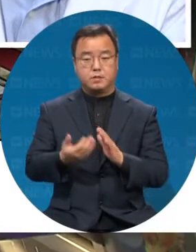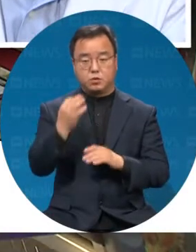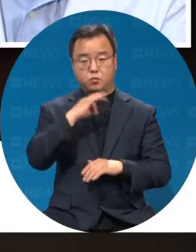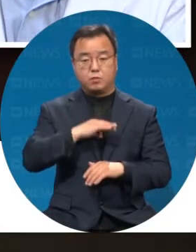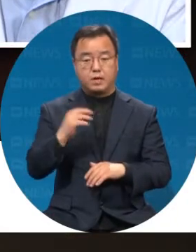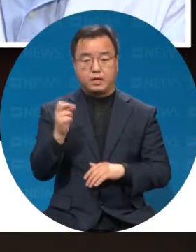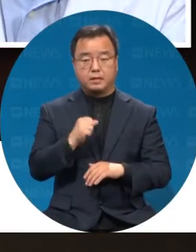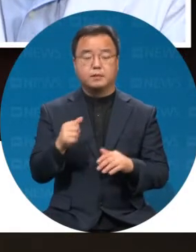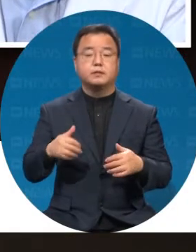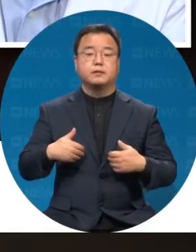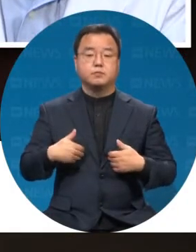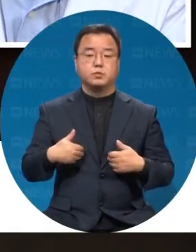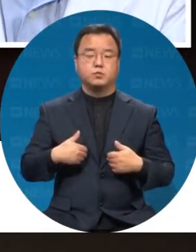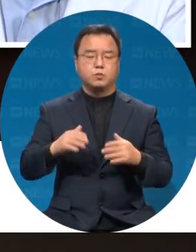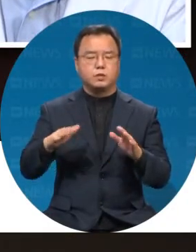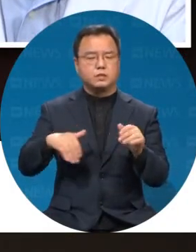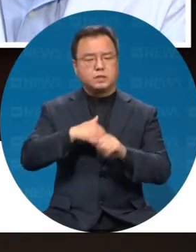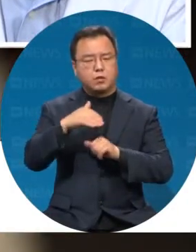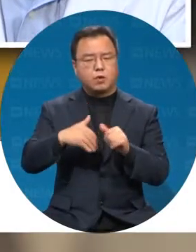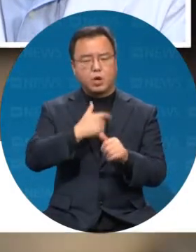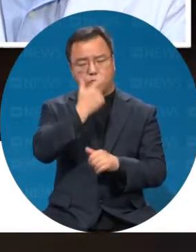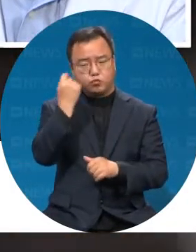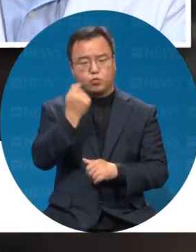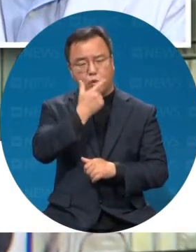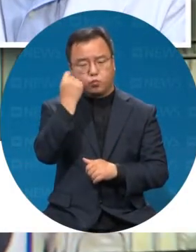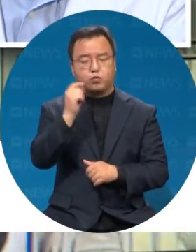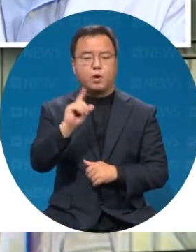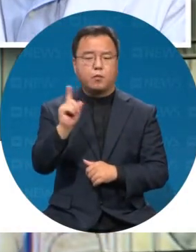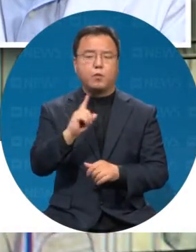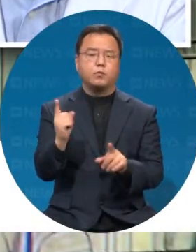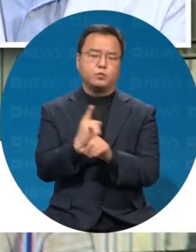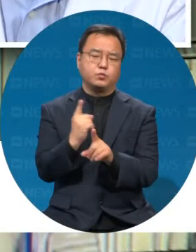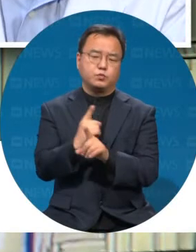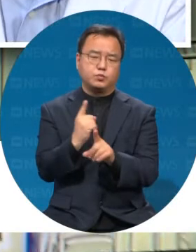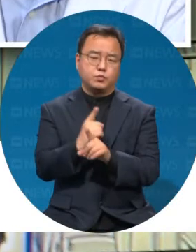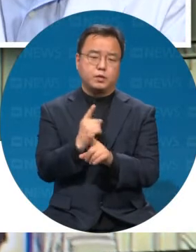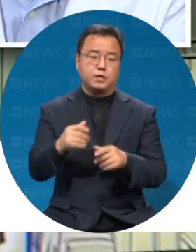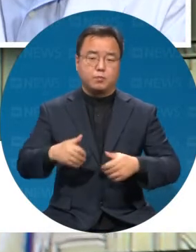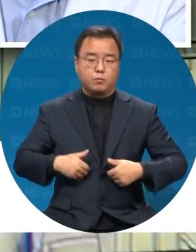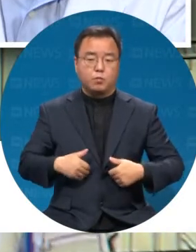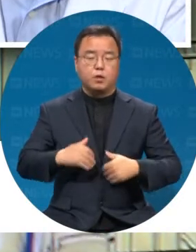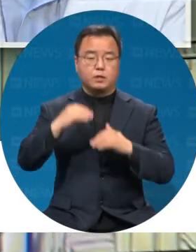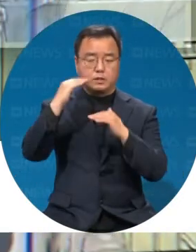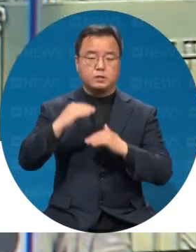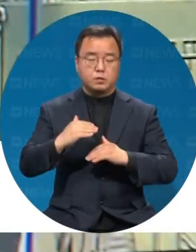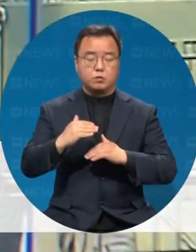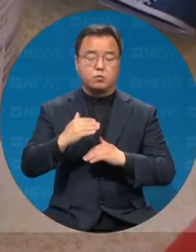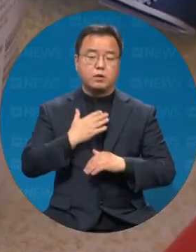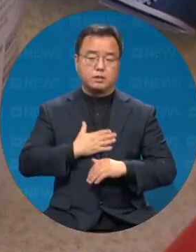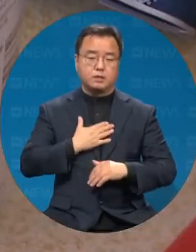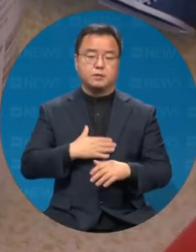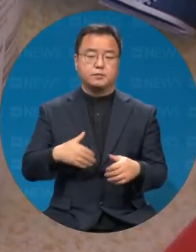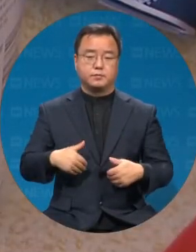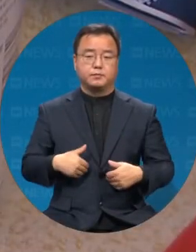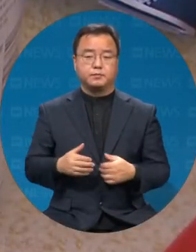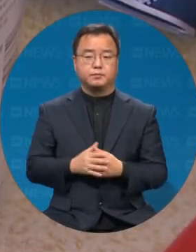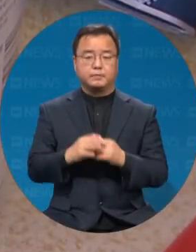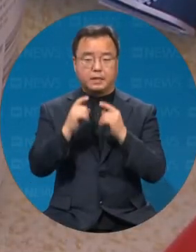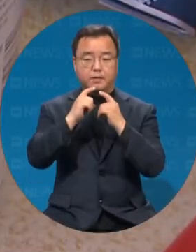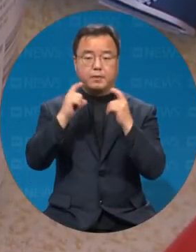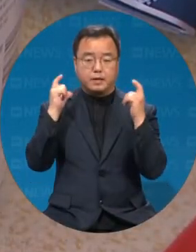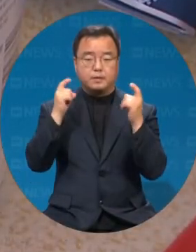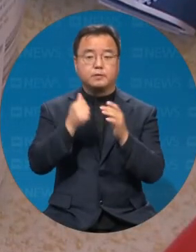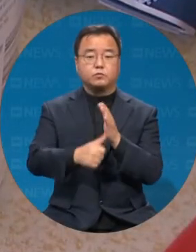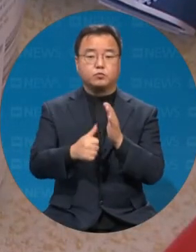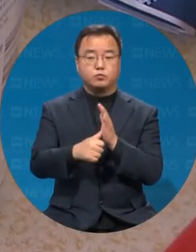하기 때문에 즉석 확인 분지 개선하기 위해 무엇을 질긴 을 적들이 탭 쇼 같습니다 마스크 등 물품